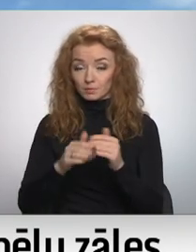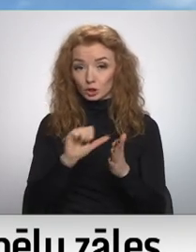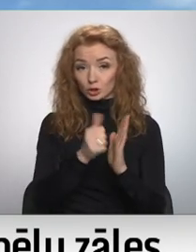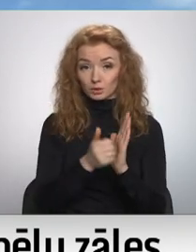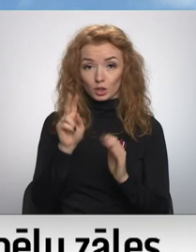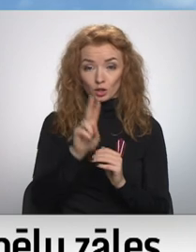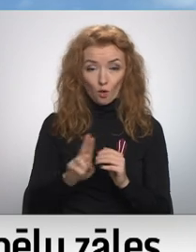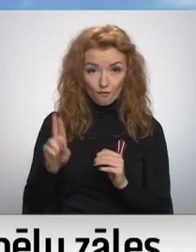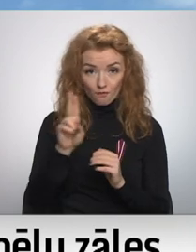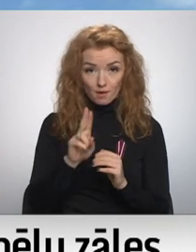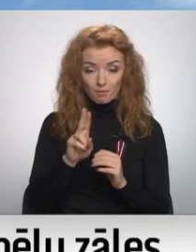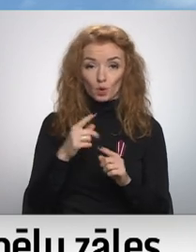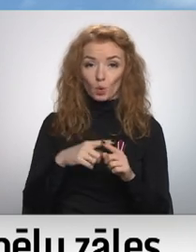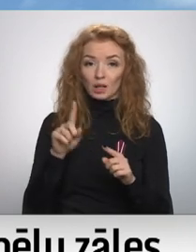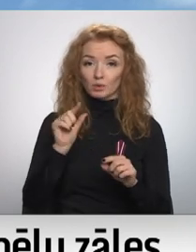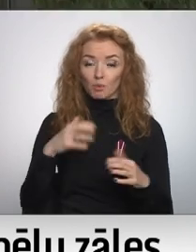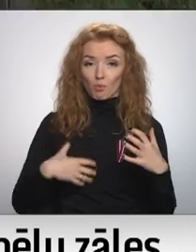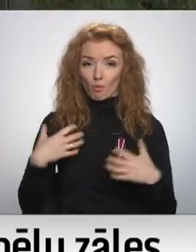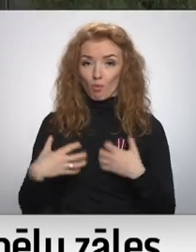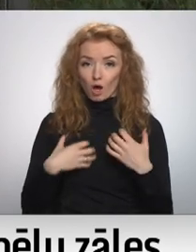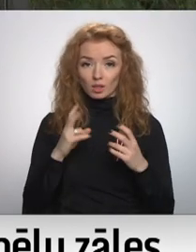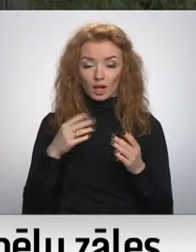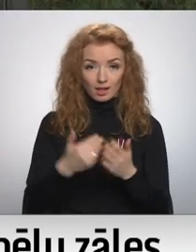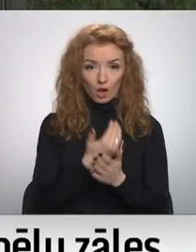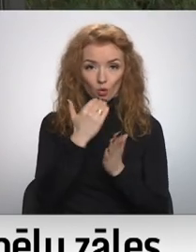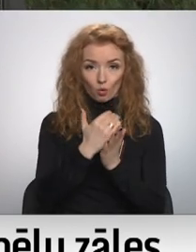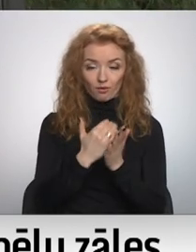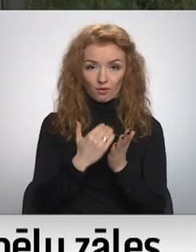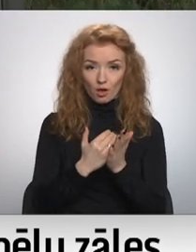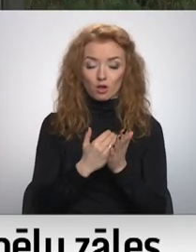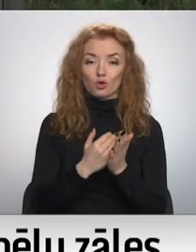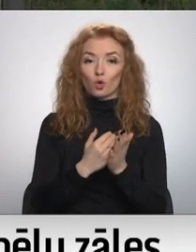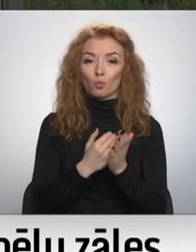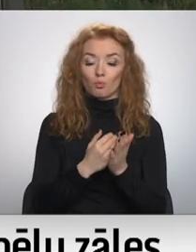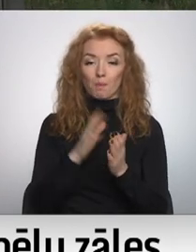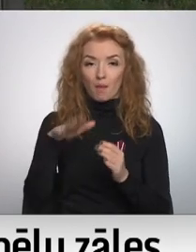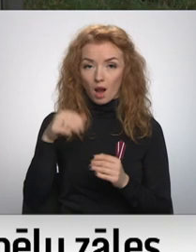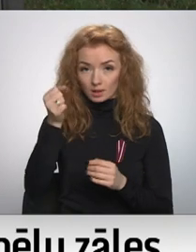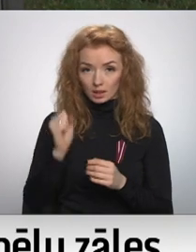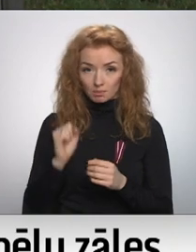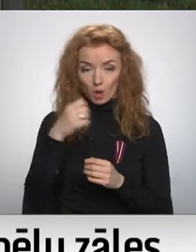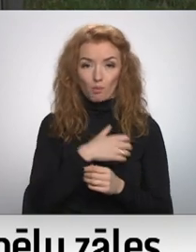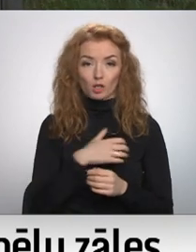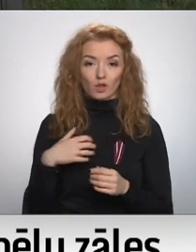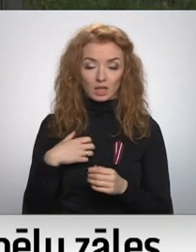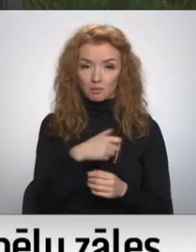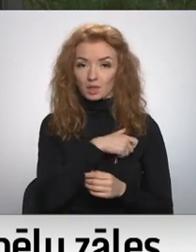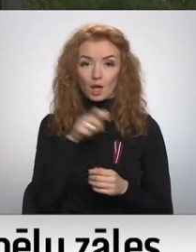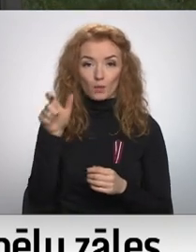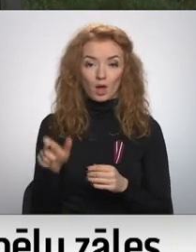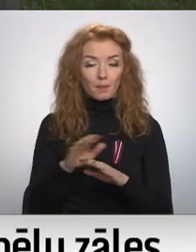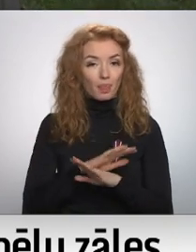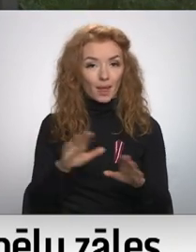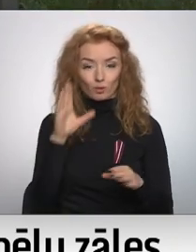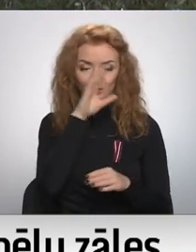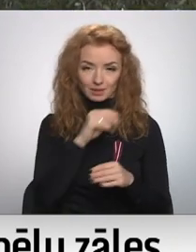Novembrī, izsludināta, jo pastāv bažas, ka stājoties spēkā jaunajām azartspēļu pamatnostādnēm, pašvaldības deputātiem vairs nebūs īsti